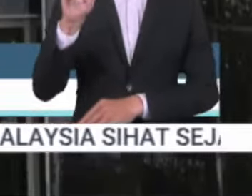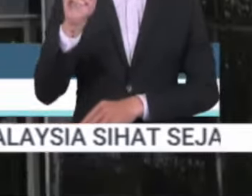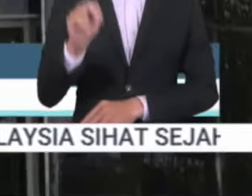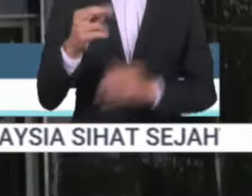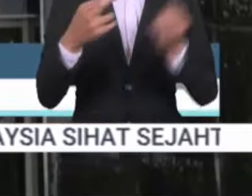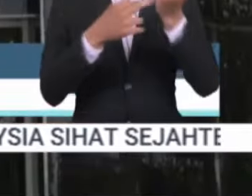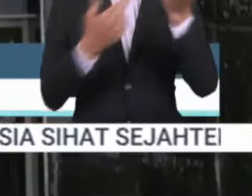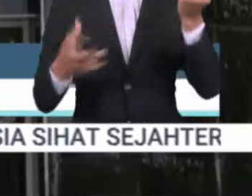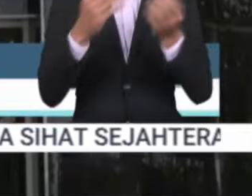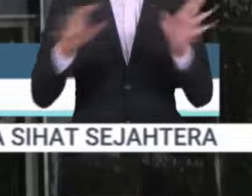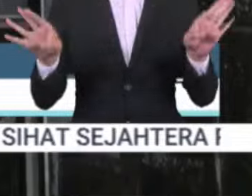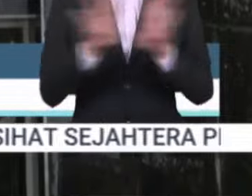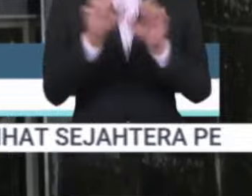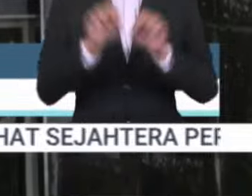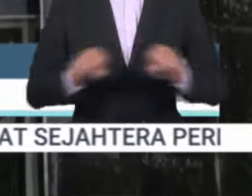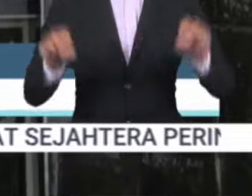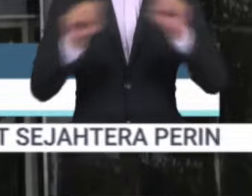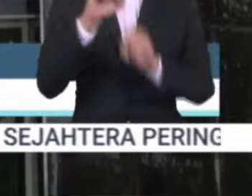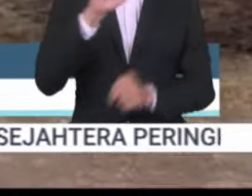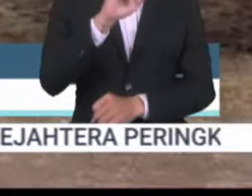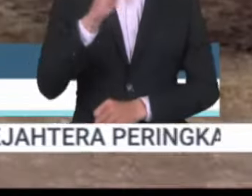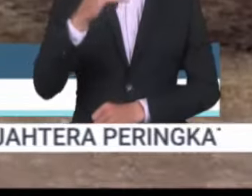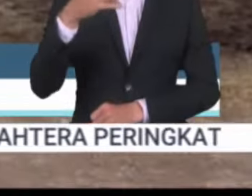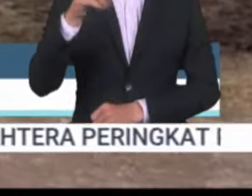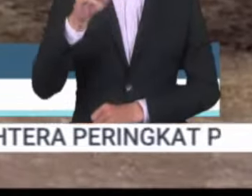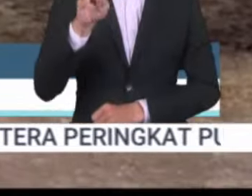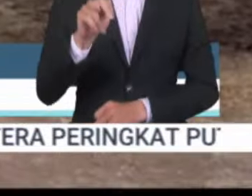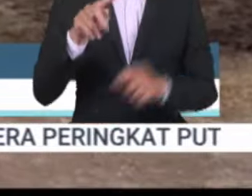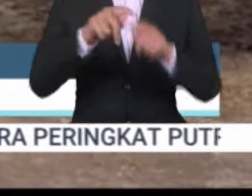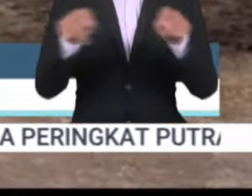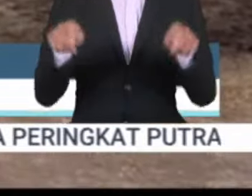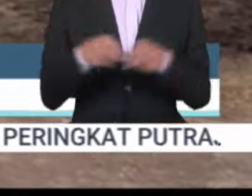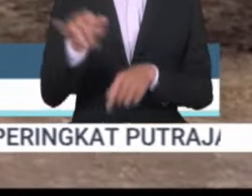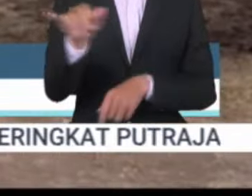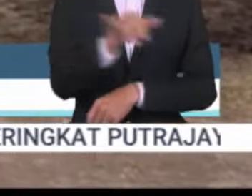Sarawang dan menutup Surau Al-Ikhwan yang terletak di kawasan sama.